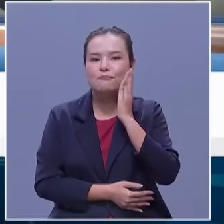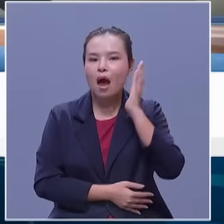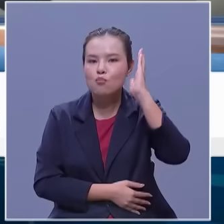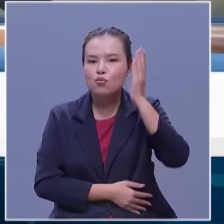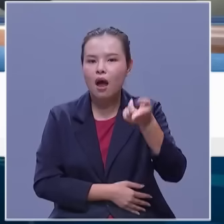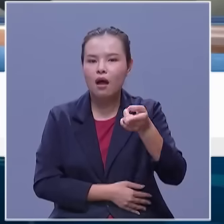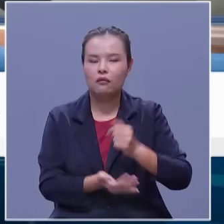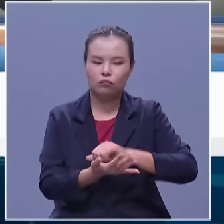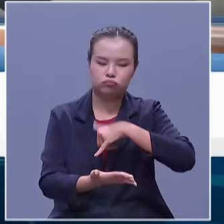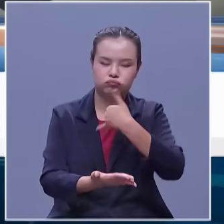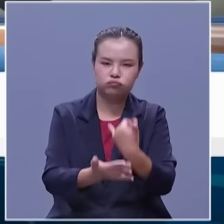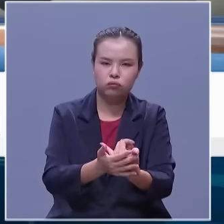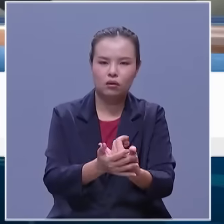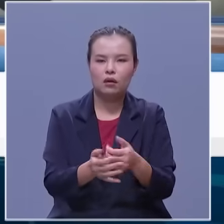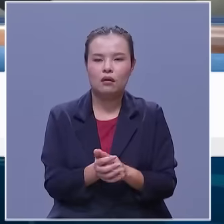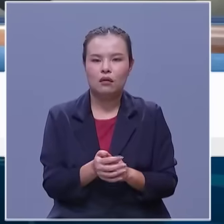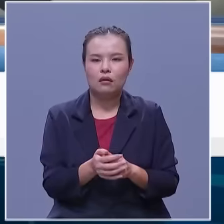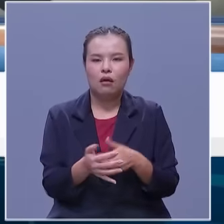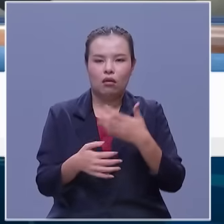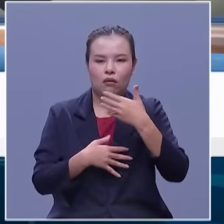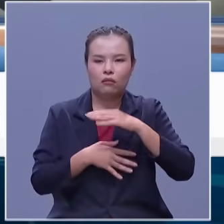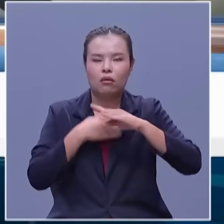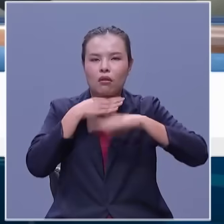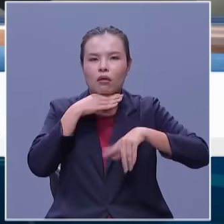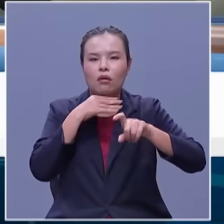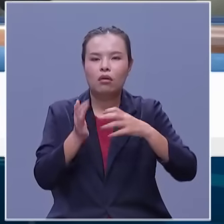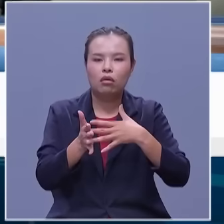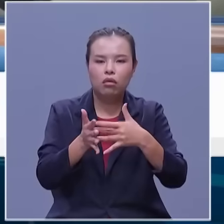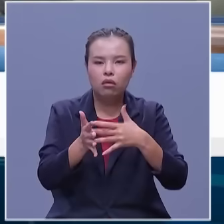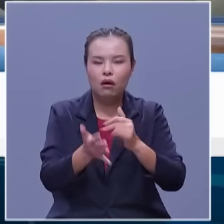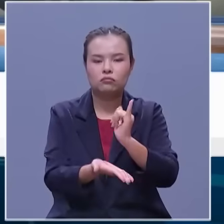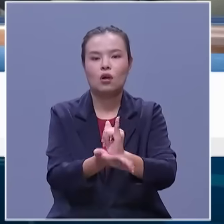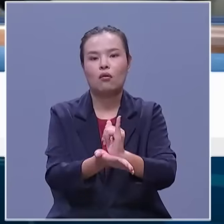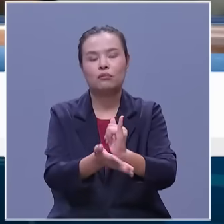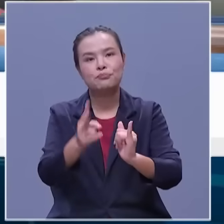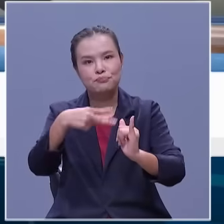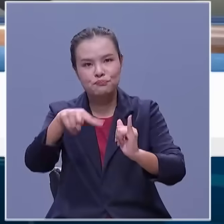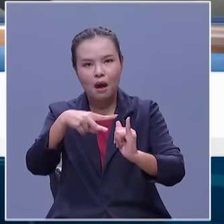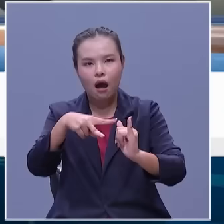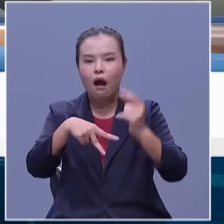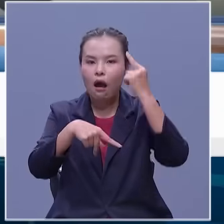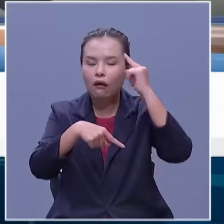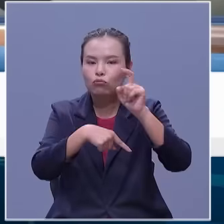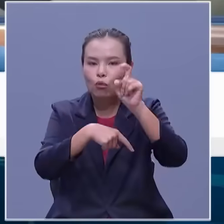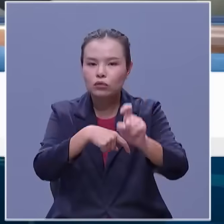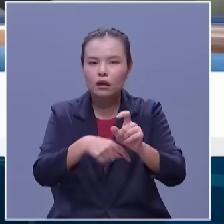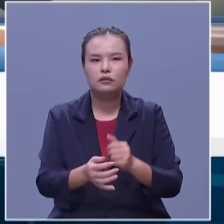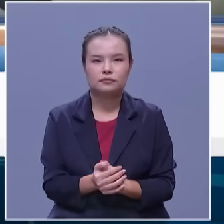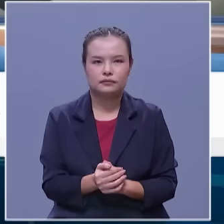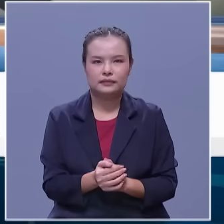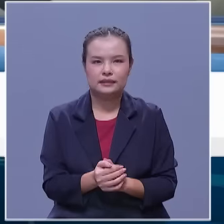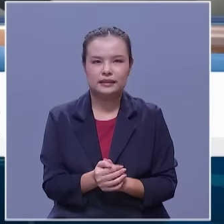บอกว่ามีอาการวูบแขงขาอ่อนแรงก็เลยให้นอนพักดูอาการนะครับแล้วที่น่าสงสัยก็คือว่าอย่าง